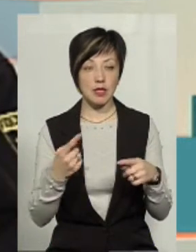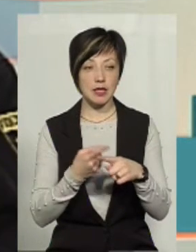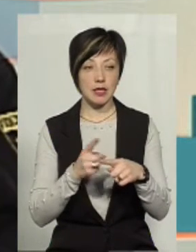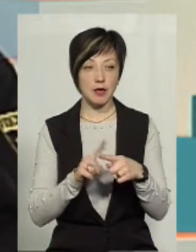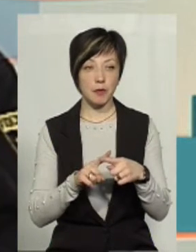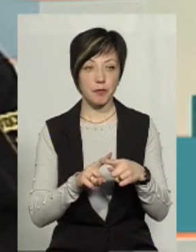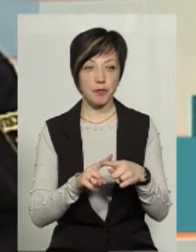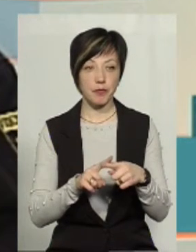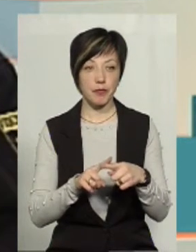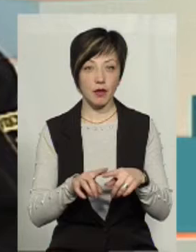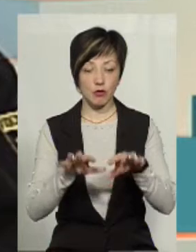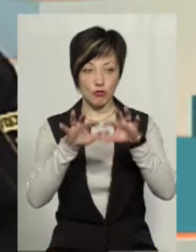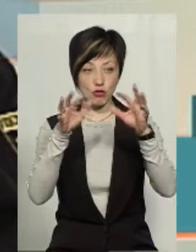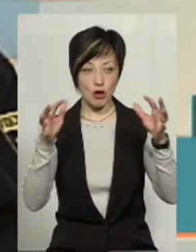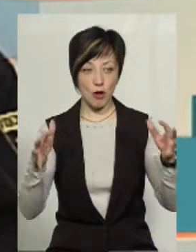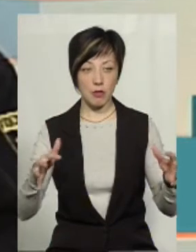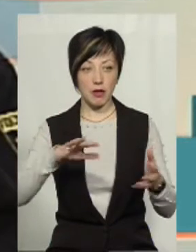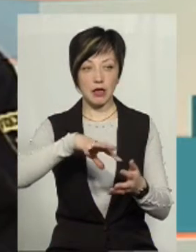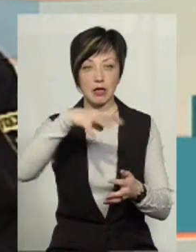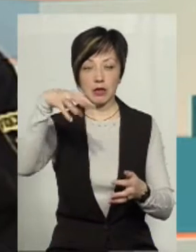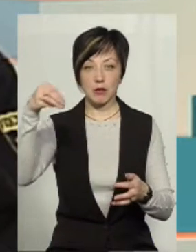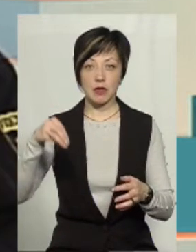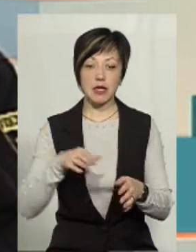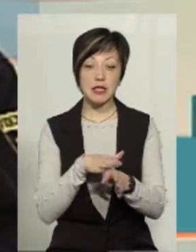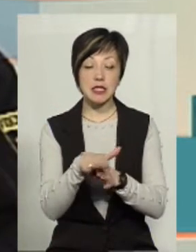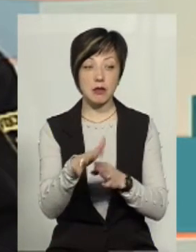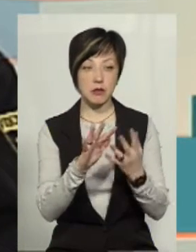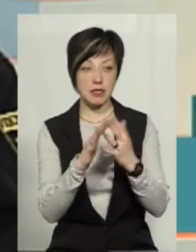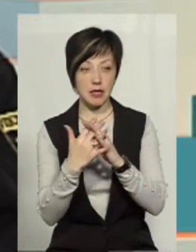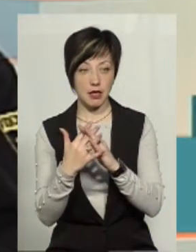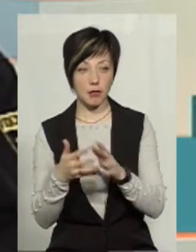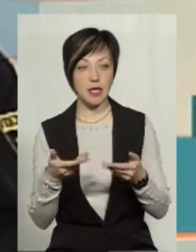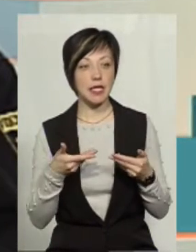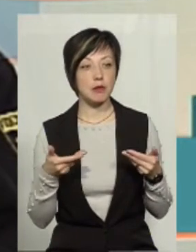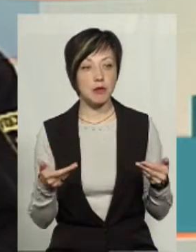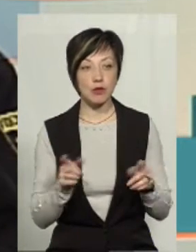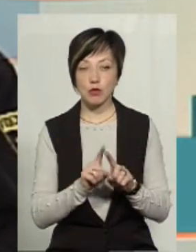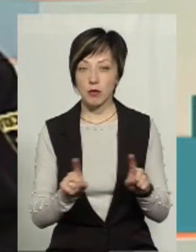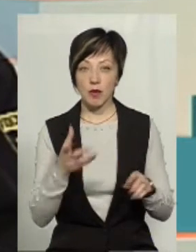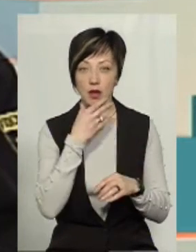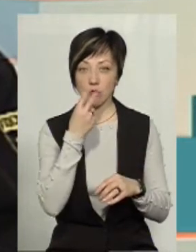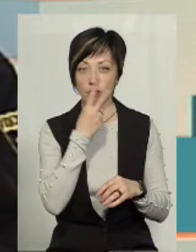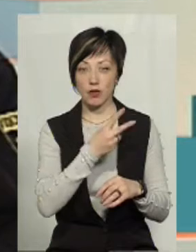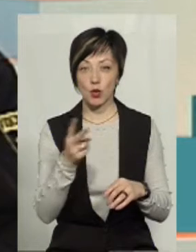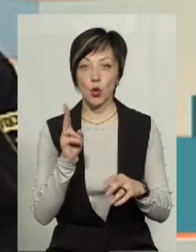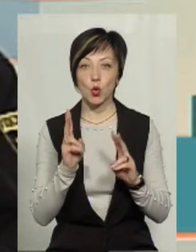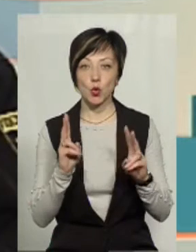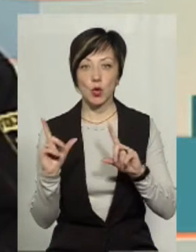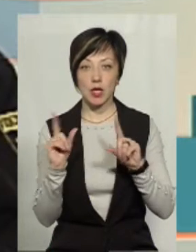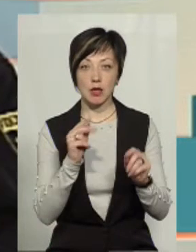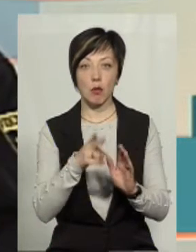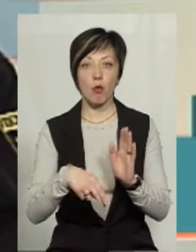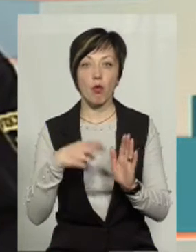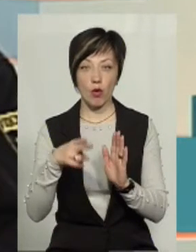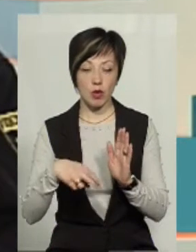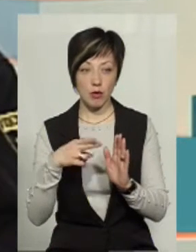такі шапки диму над цілими селами. І от ми, особливо це дуже гарно видно, хто їде